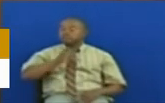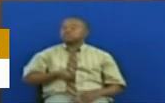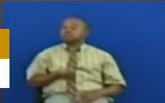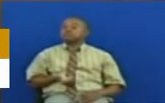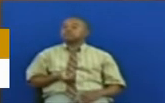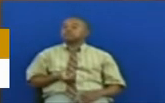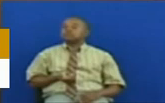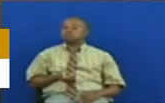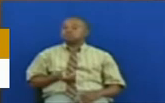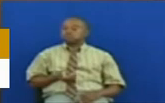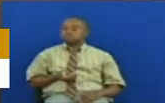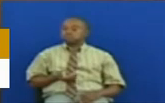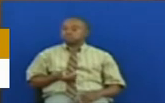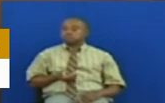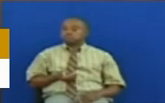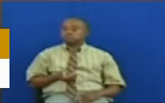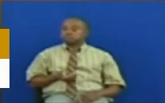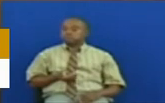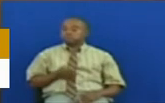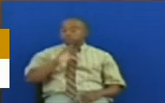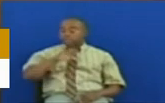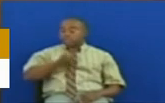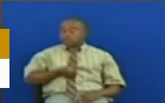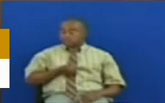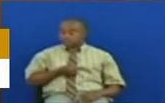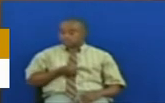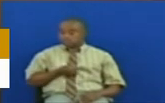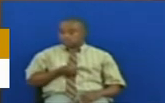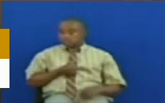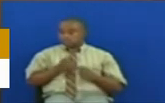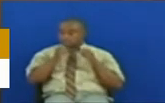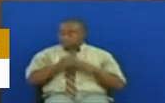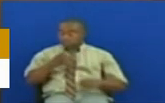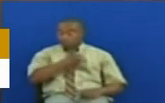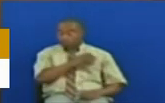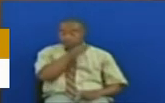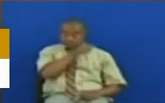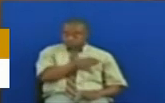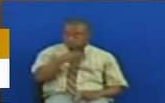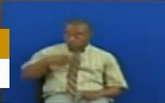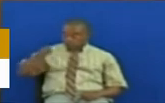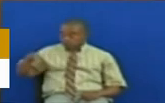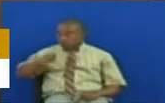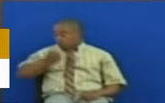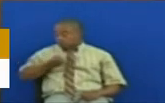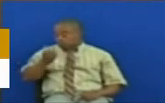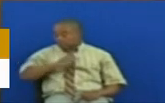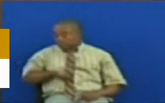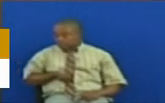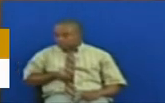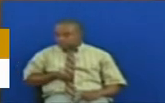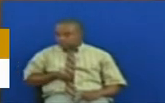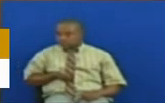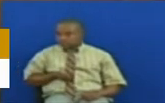Kwamba leseni zitakuwa ziko authorized kwa waziri mhusika kutoka Zanzibar na bara na Tanzania bara.